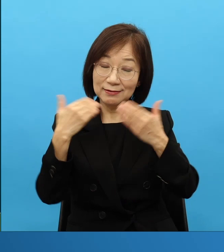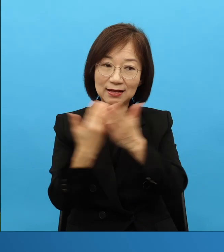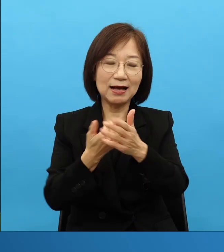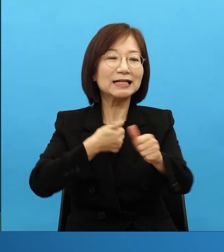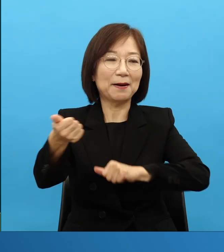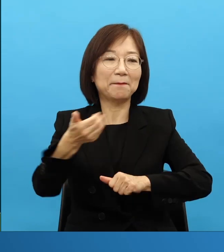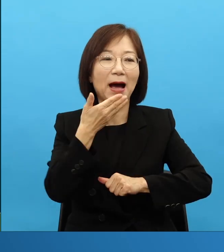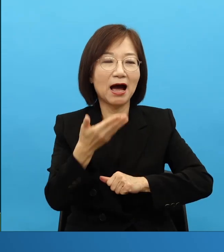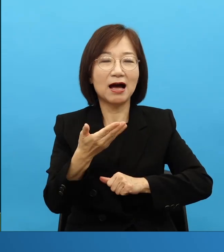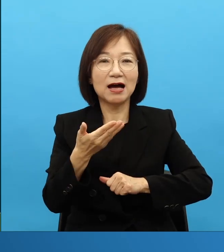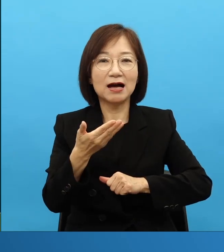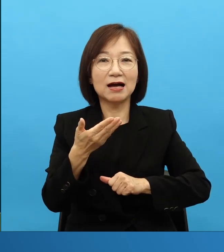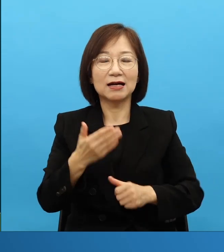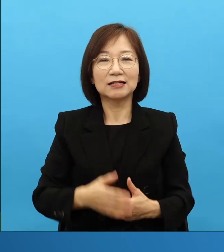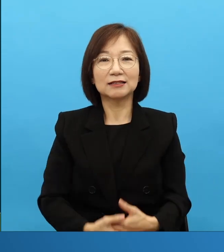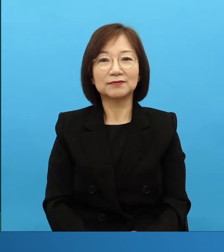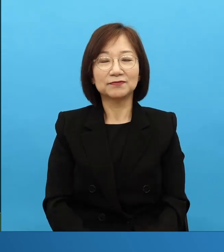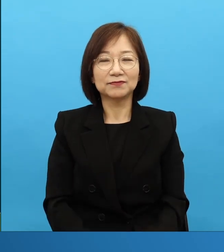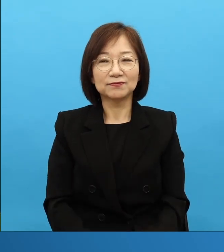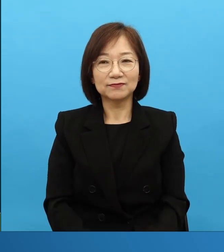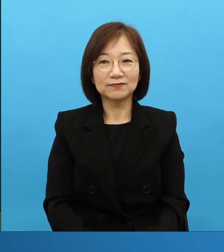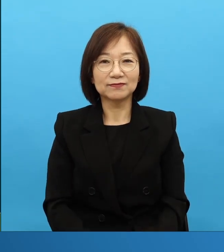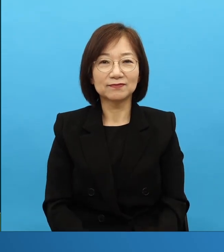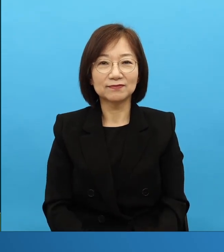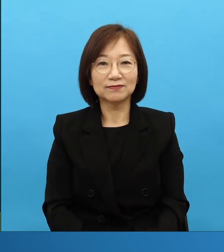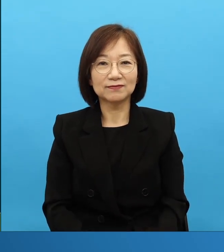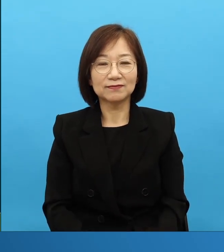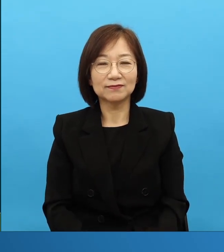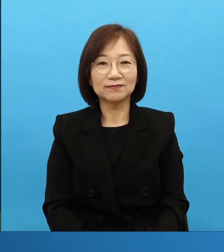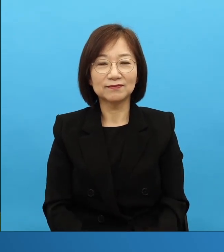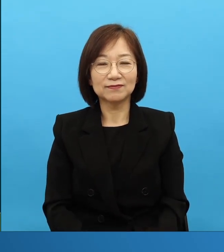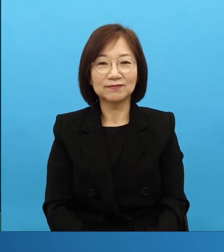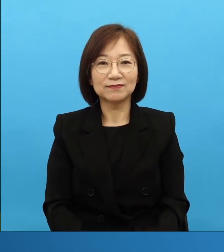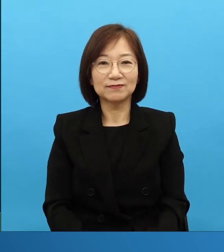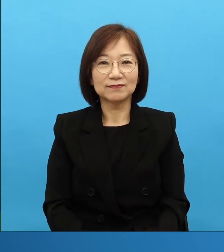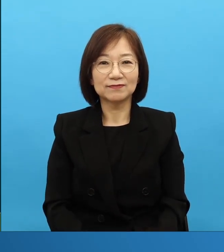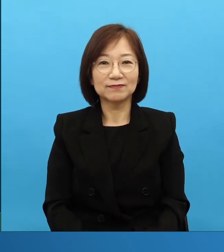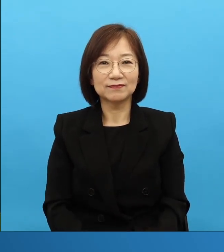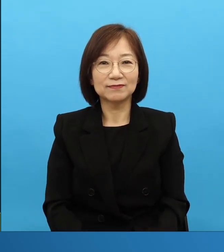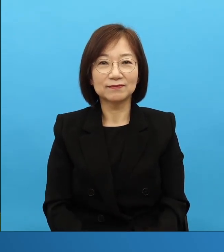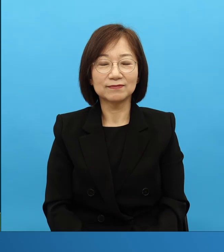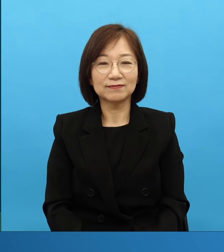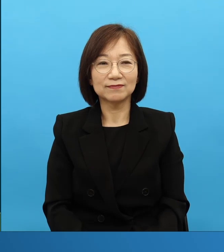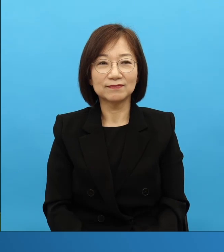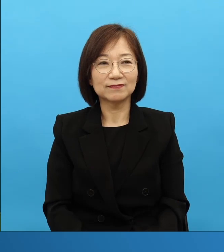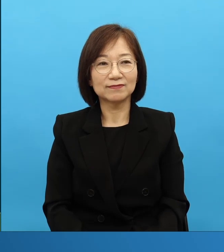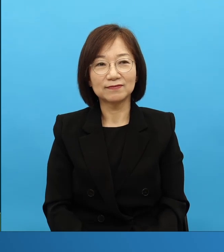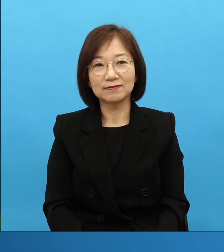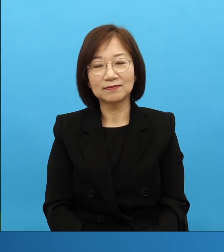This sword can pierce anyone. 그래서 이제